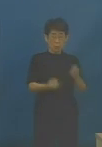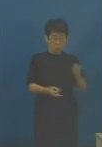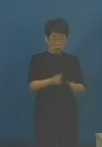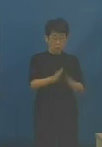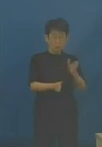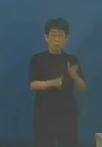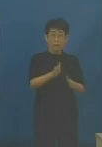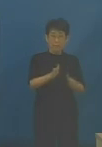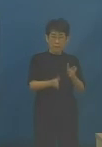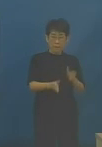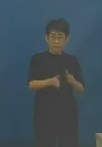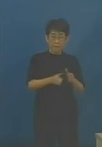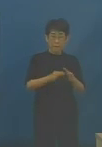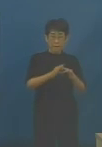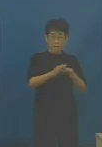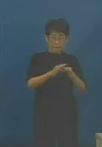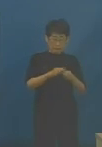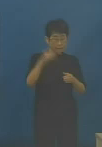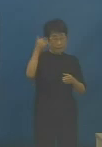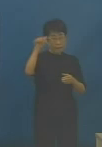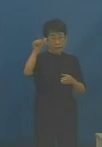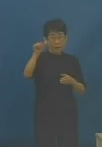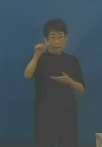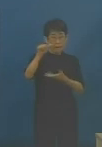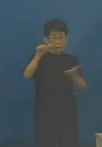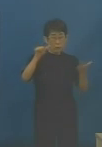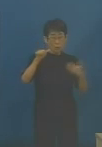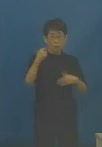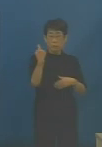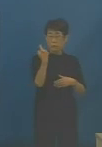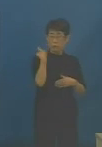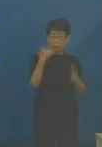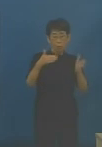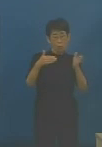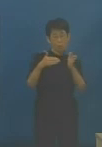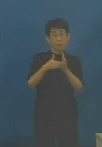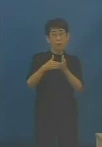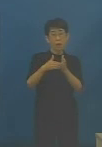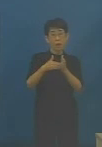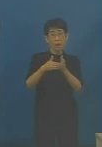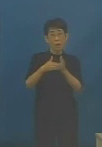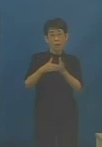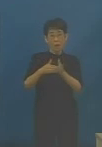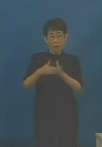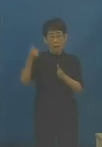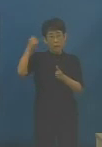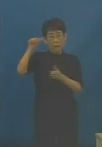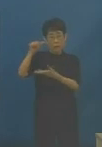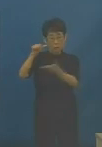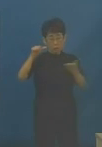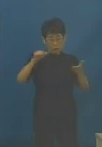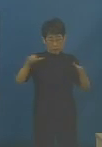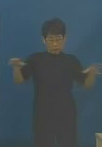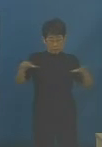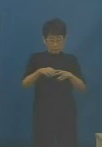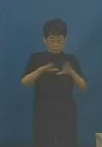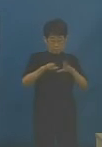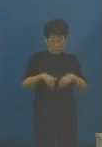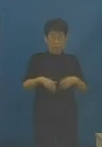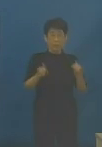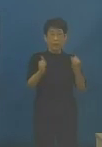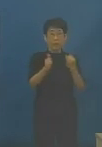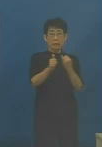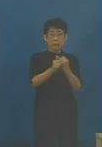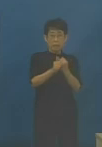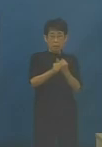あのアンケートをですね、昨日まで取りまとめをさせていただきました。であの、まあ、結婚しない理由はあ